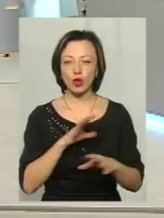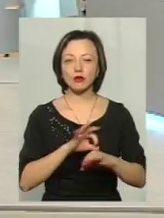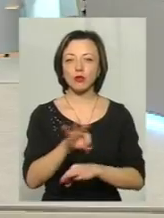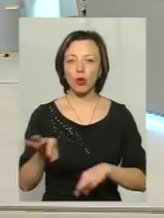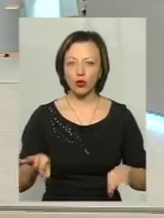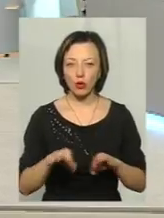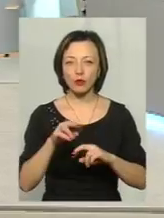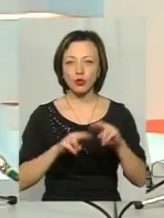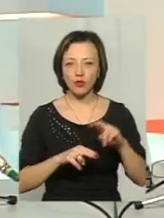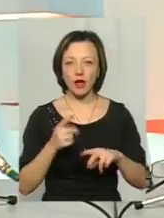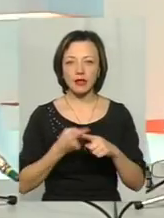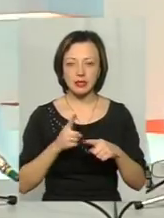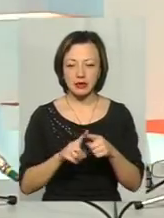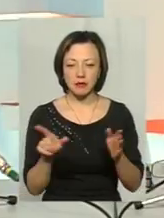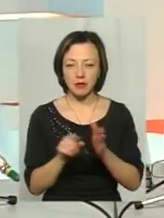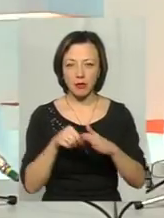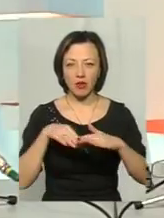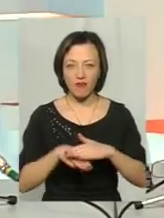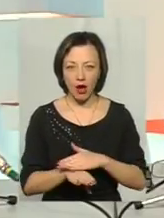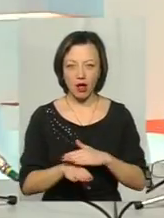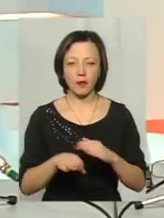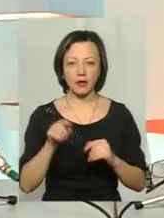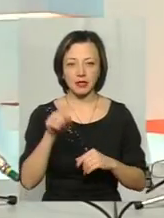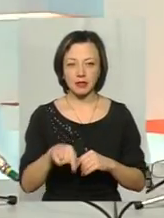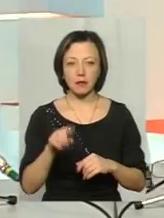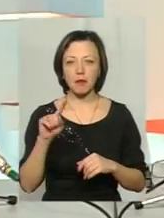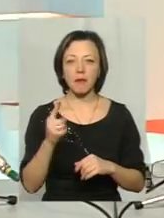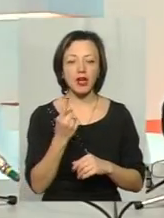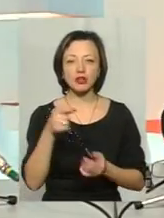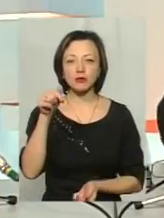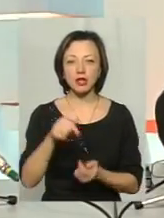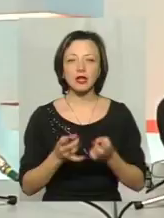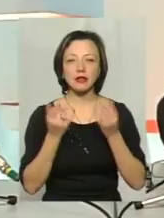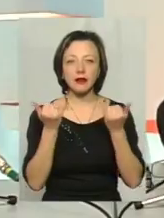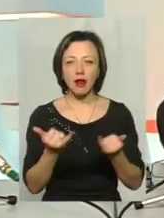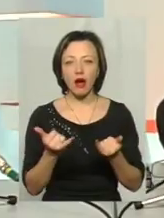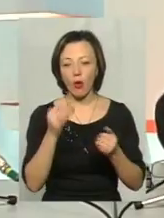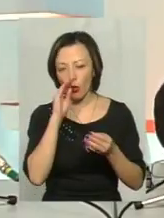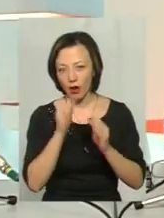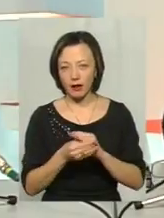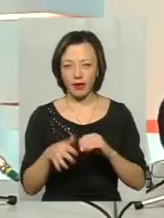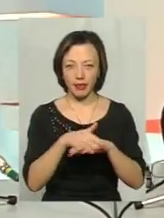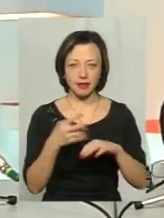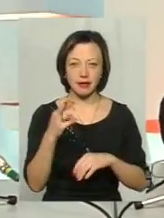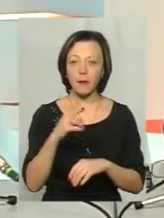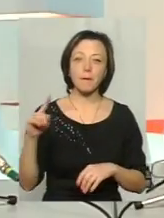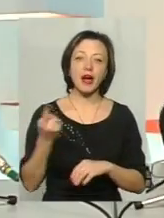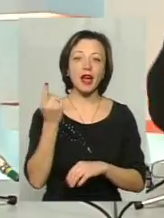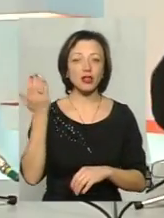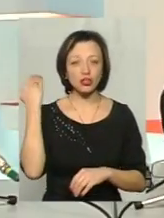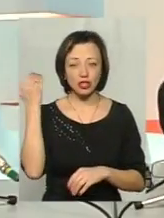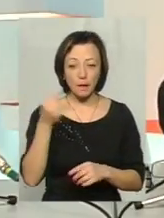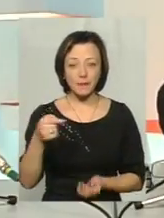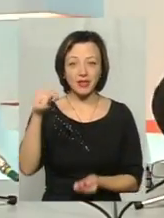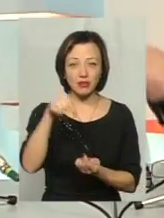спроєктовані, будувалися цими підвалами. Ці підвали, перше їх призначення для укриття населення. Перше їх було призначення